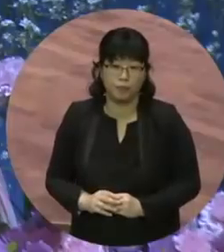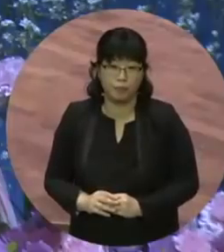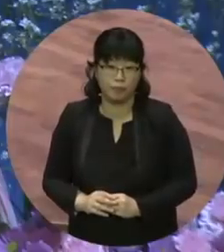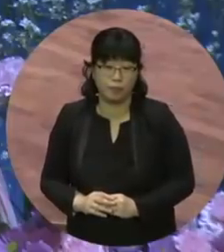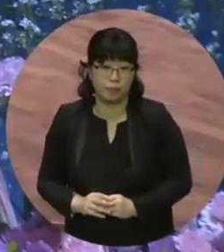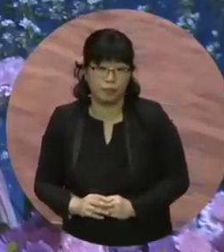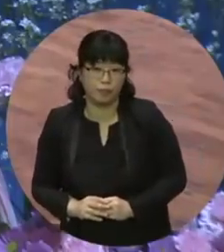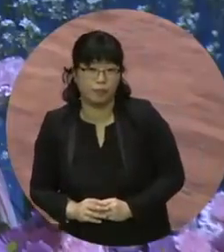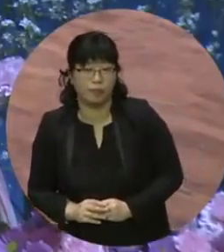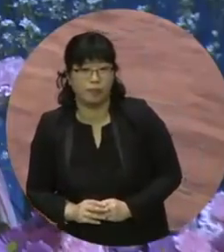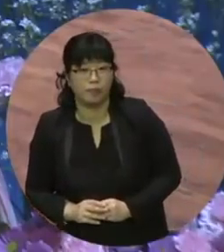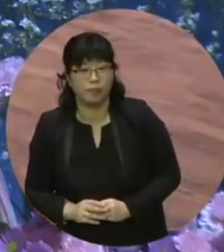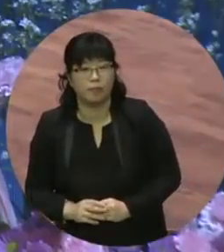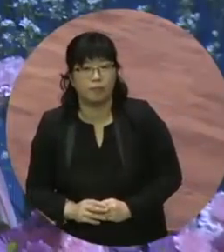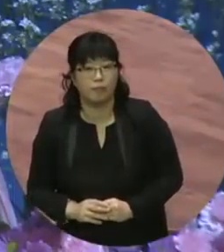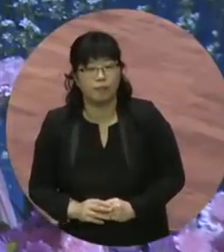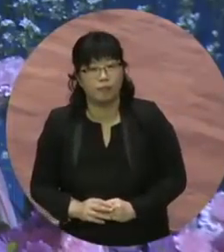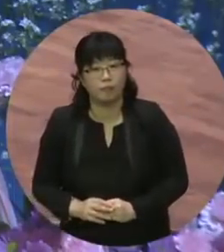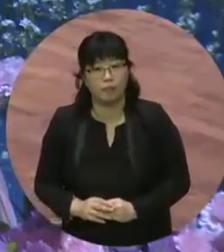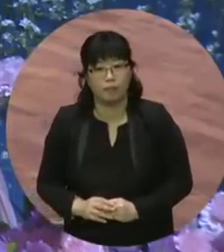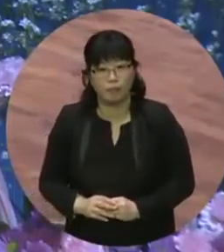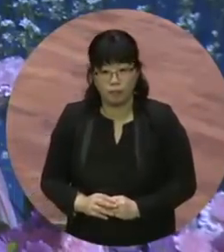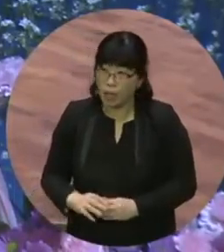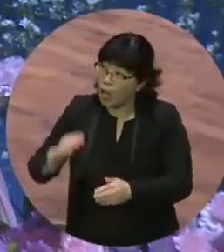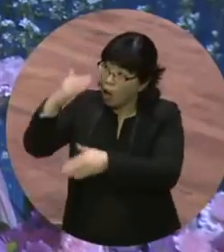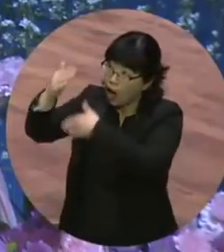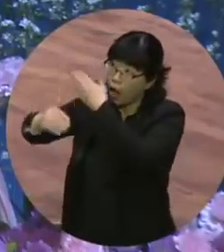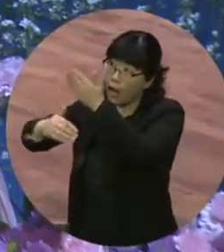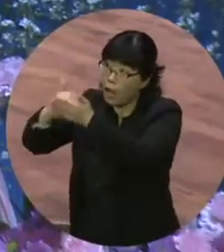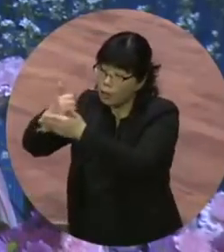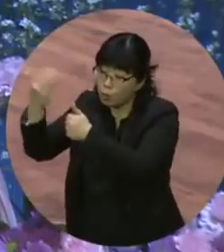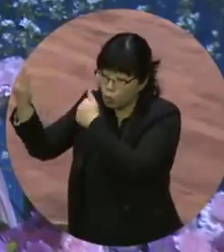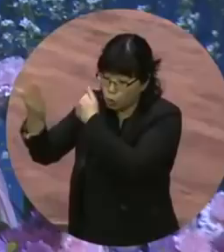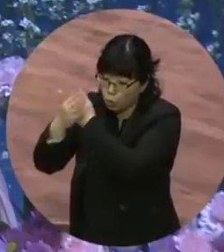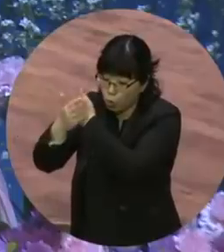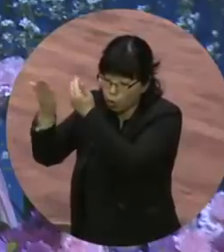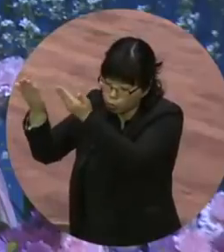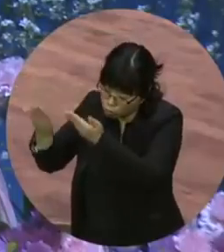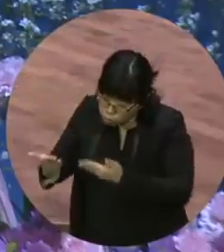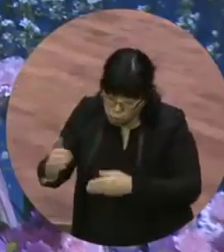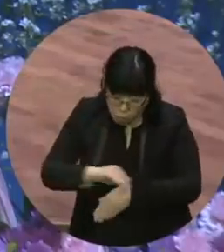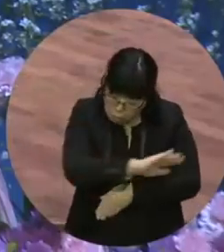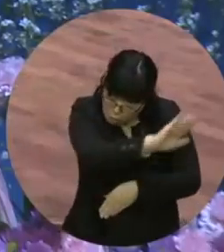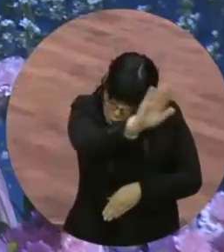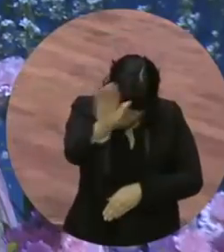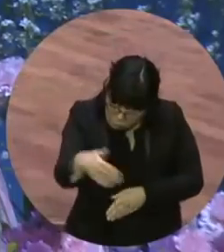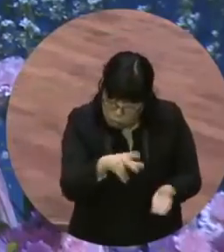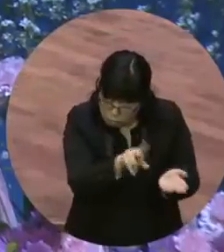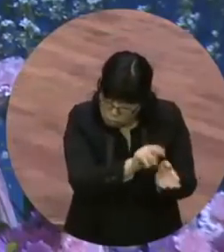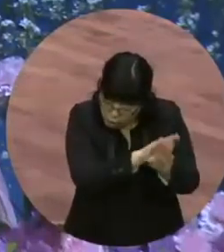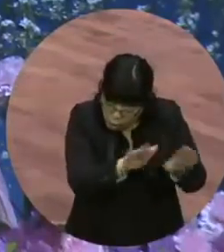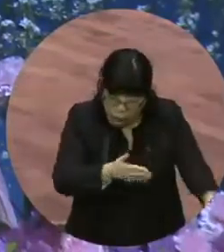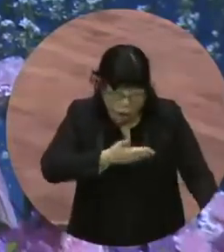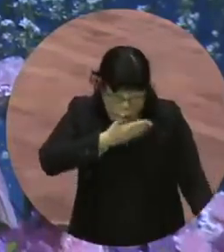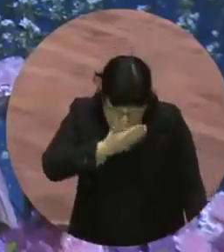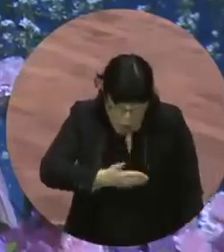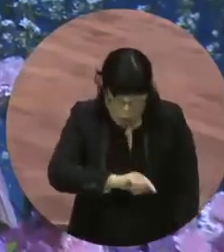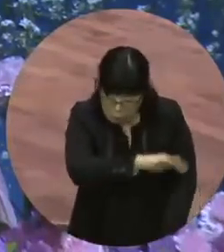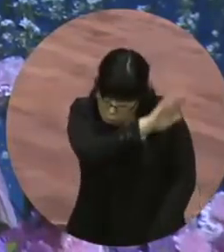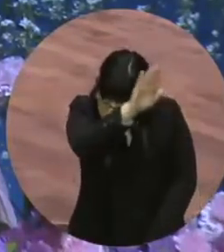하나님이 하게 하시면 가능합니다. 자, 우리 삶도요,